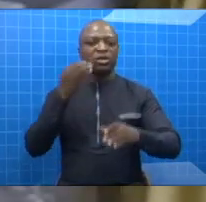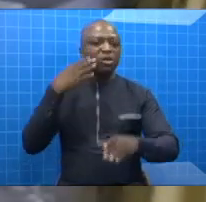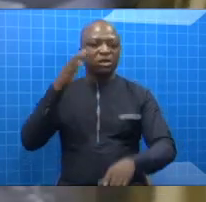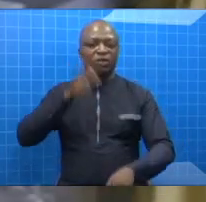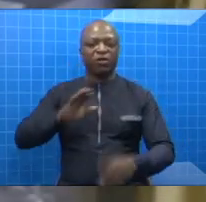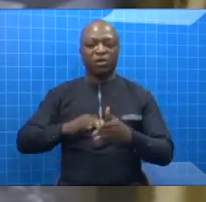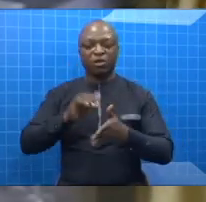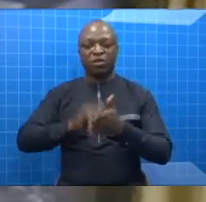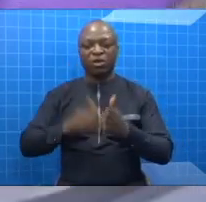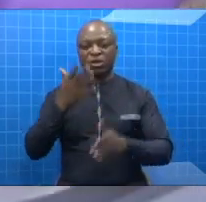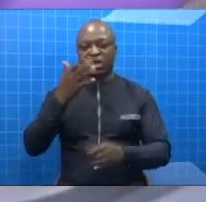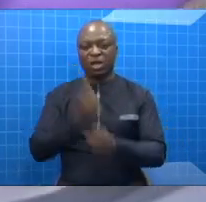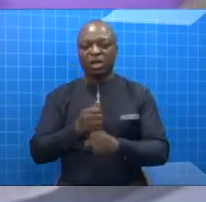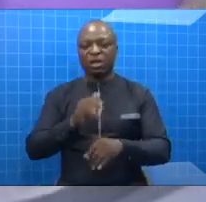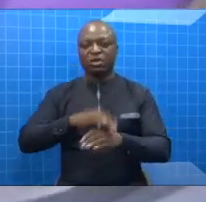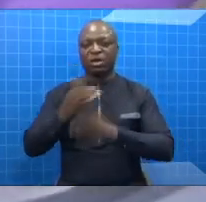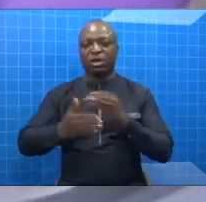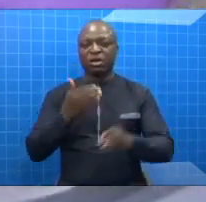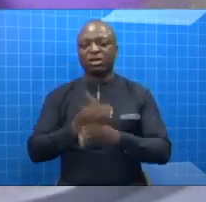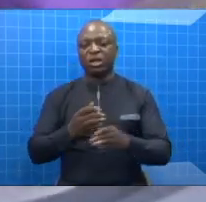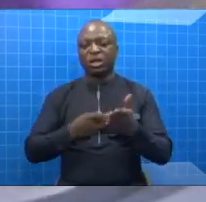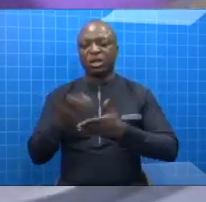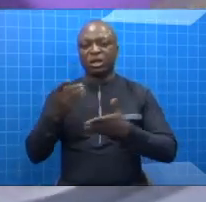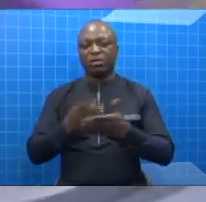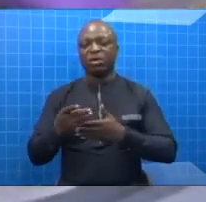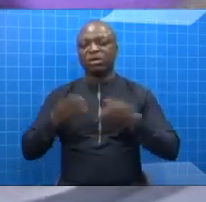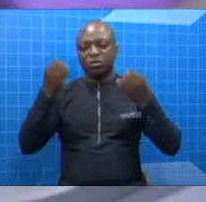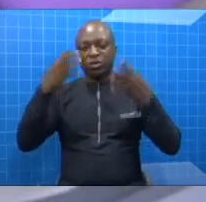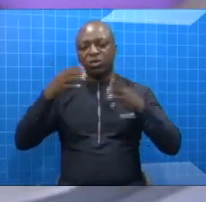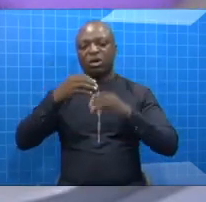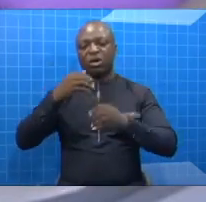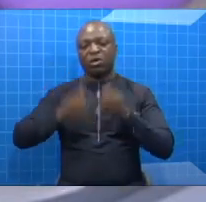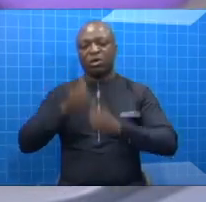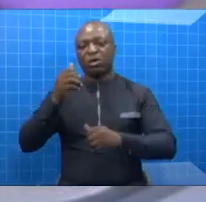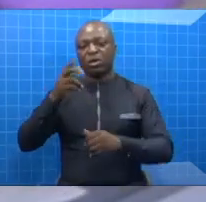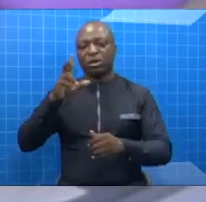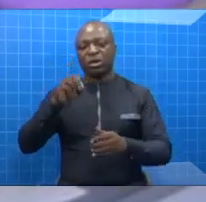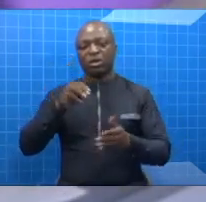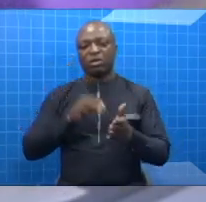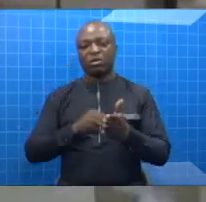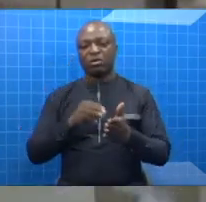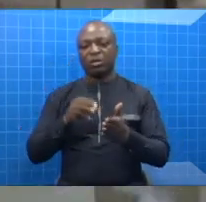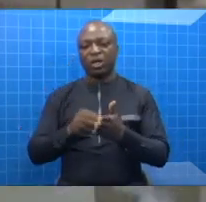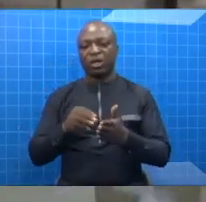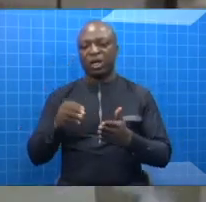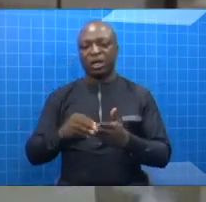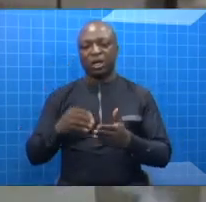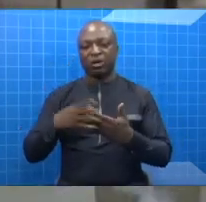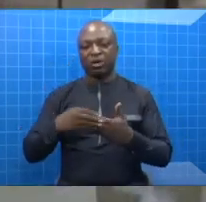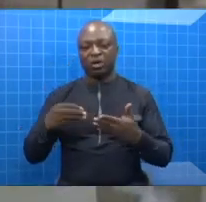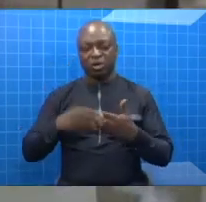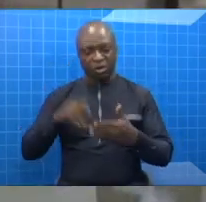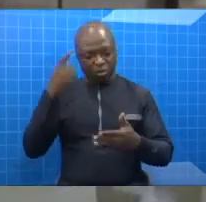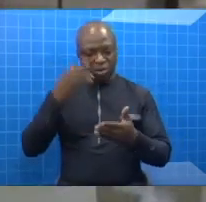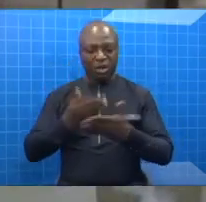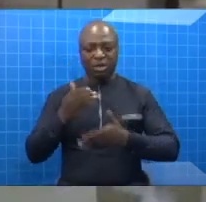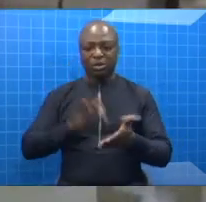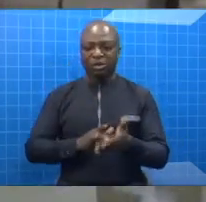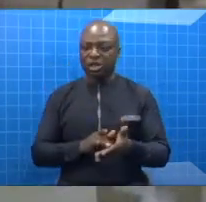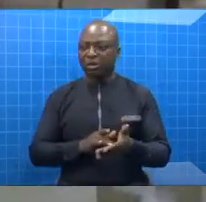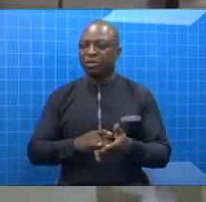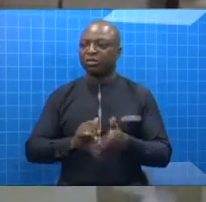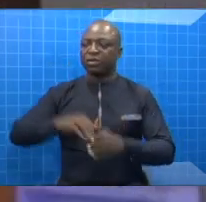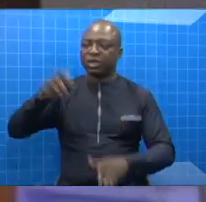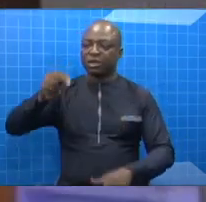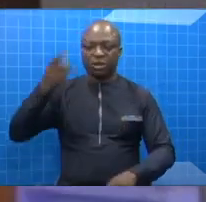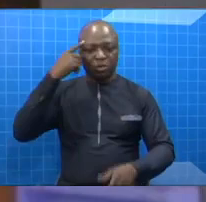5 ans sur un continent qui dépense pourtant annuellement plus de 30 milliards de dollars pour l'achat de médicaments. Nécessité donc